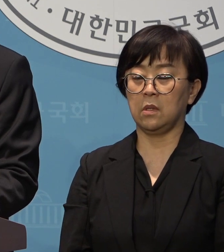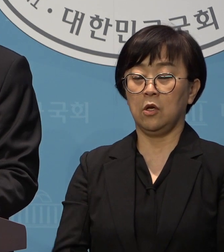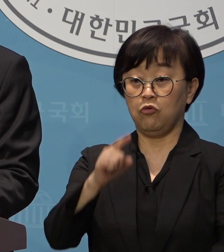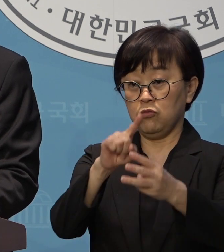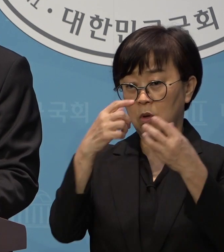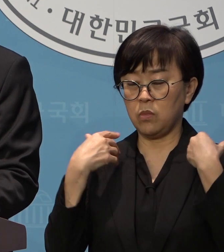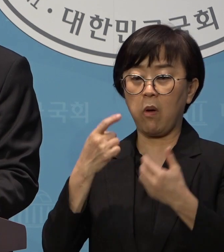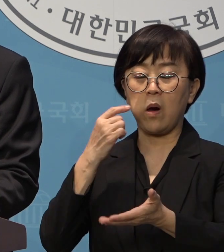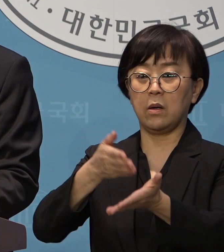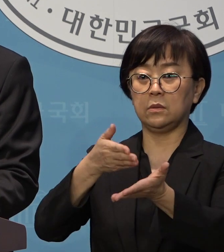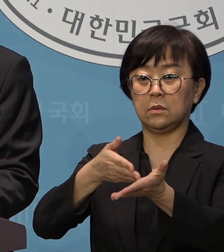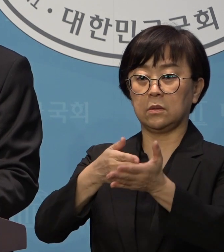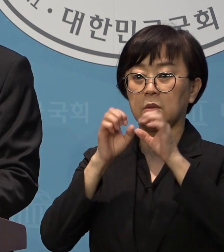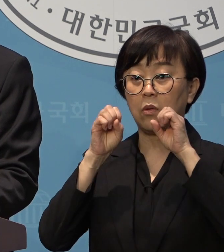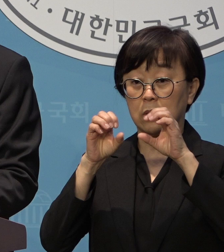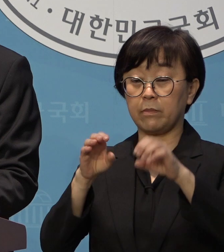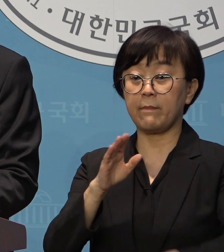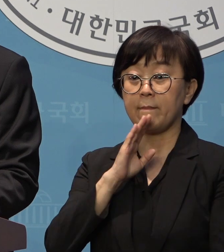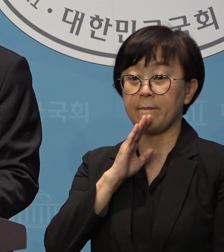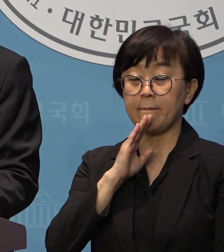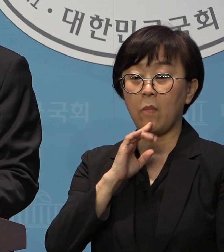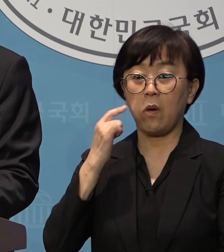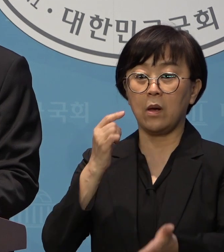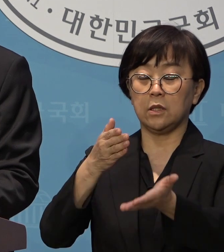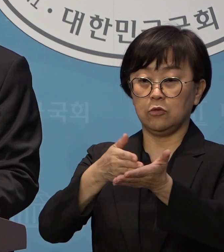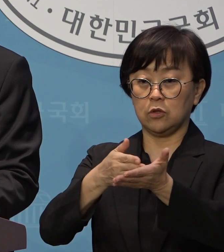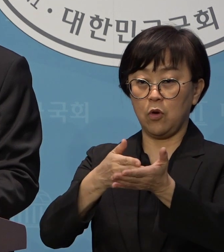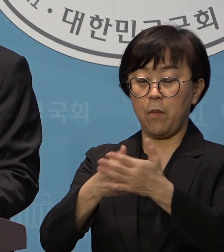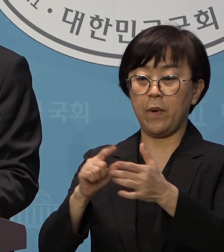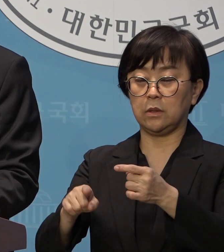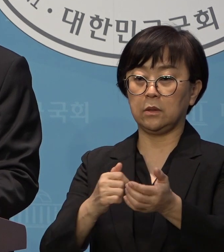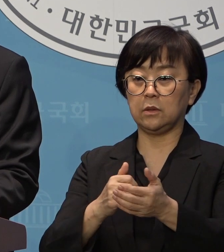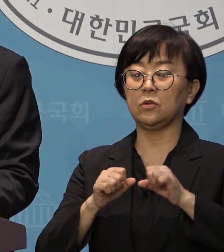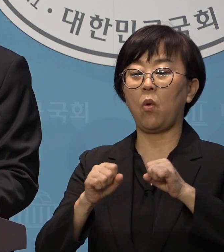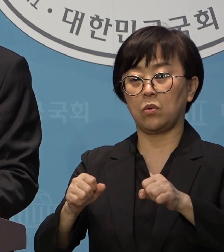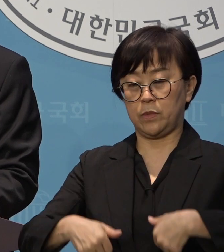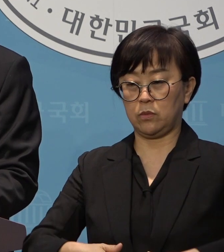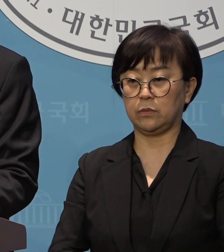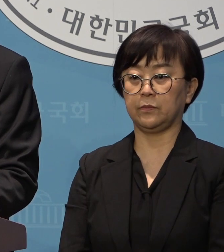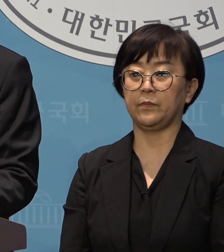윤석열 정부의 가짜뉴스 선전전이야말로 가짜 선동이고 척결 대상입니다.